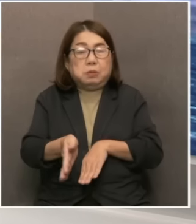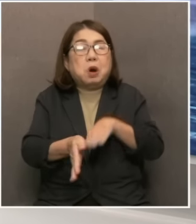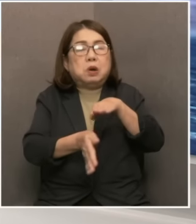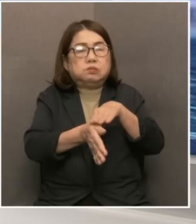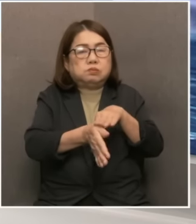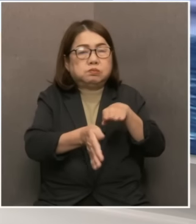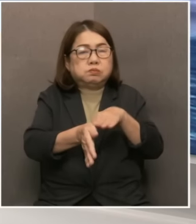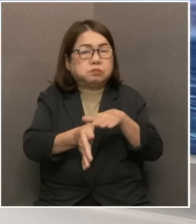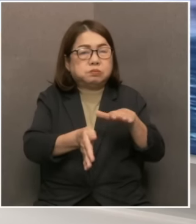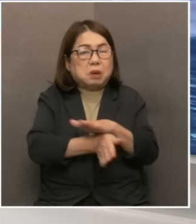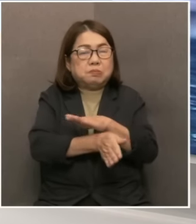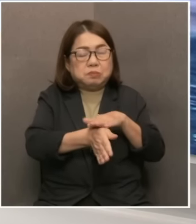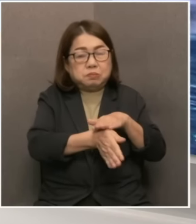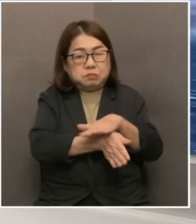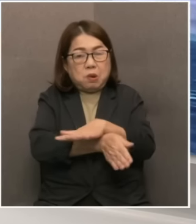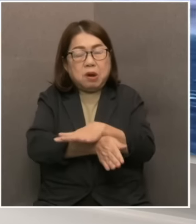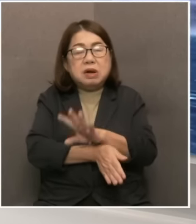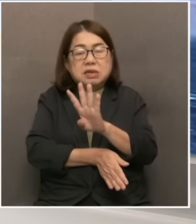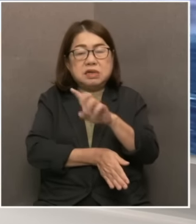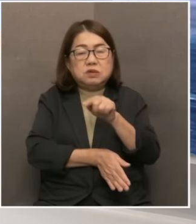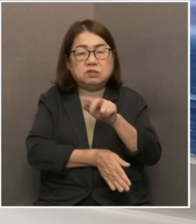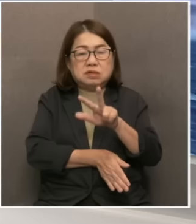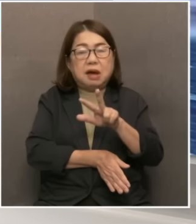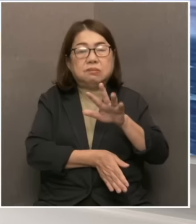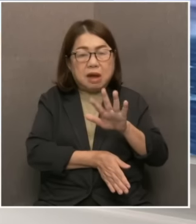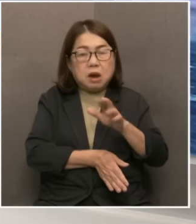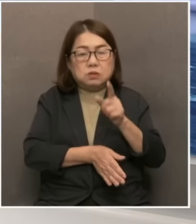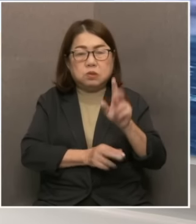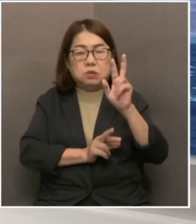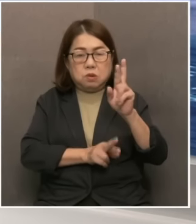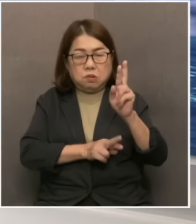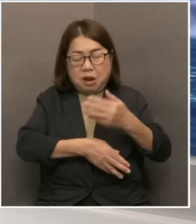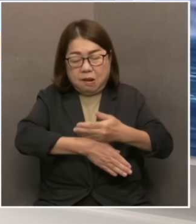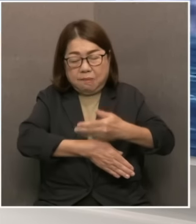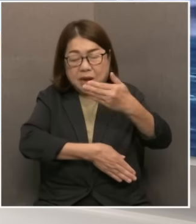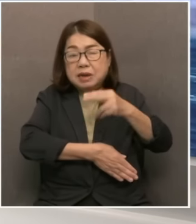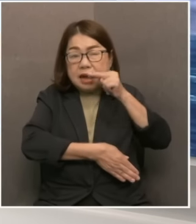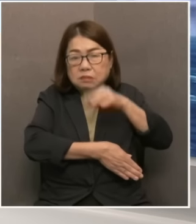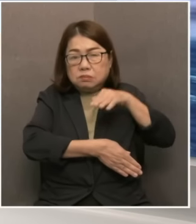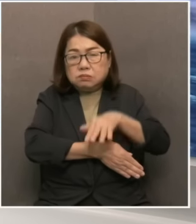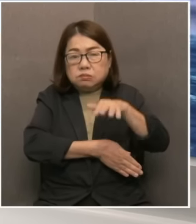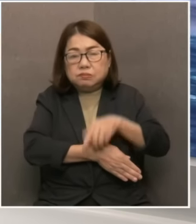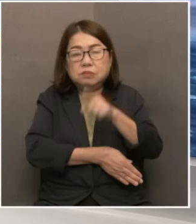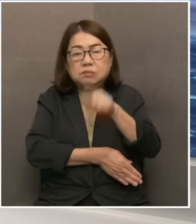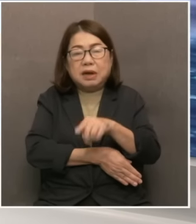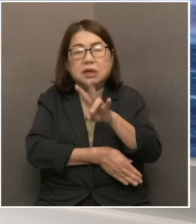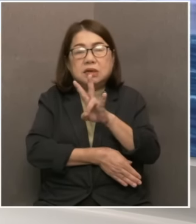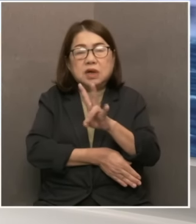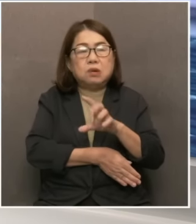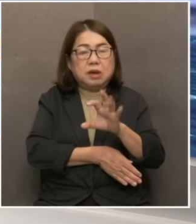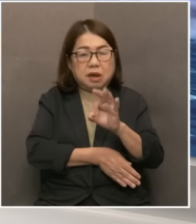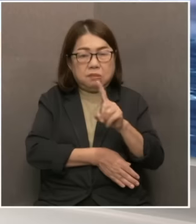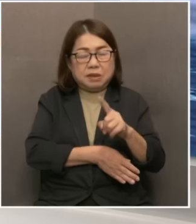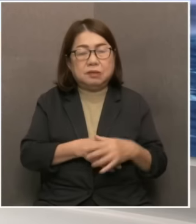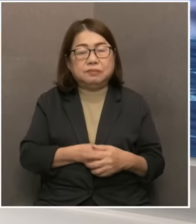ตลิ่งอยู่ที่ 4.35เมตก็ต้องเฝ้าระวังการระบายน้ำอยู่ที่1791ลูกบาเมตต่อวินาที